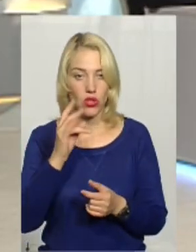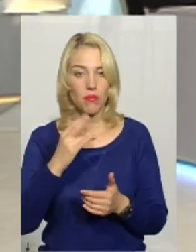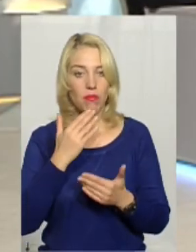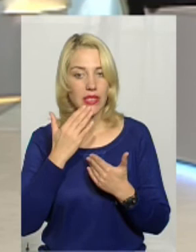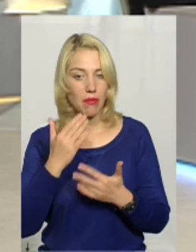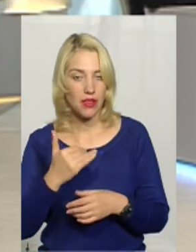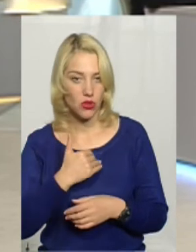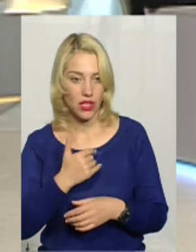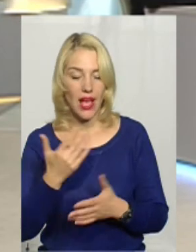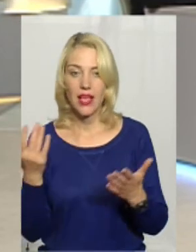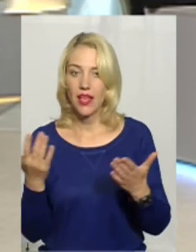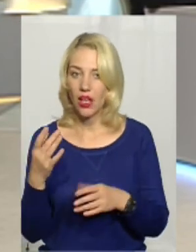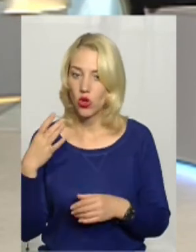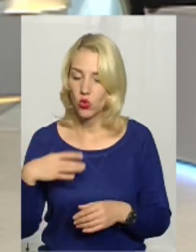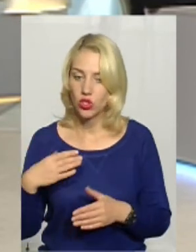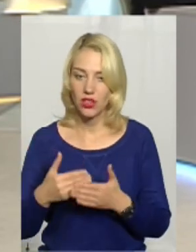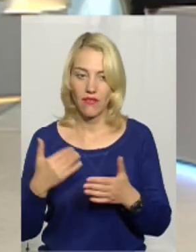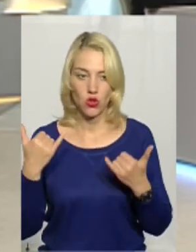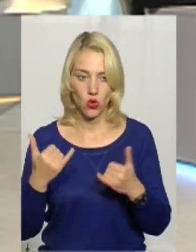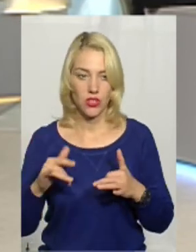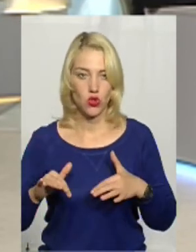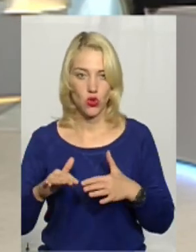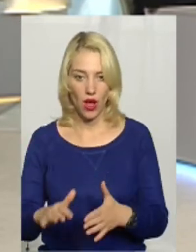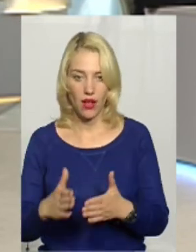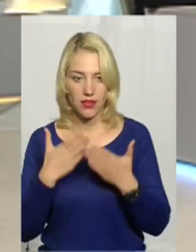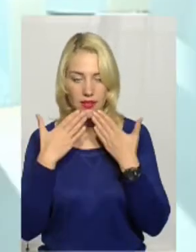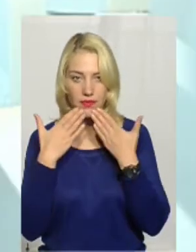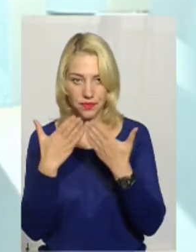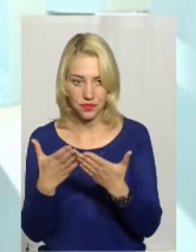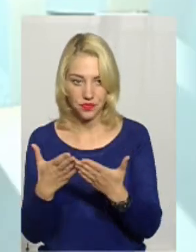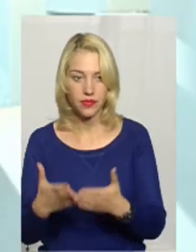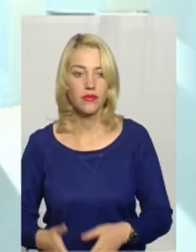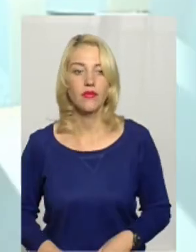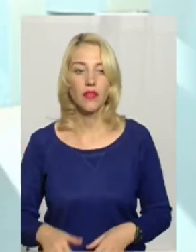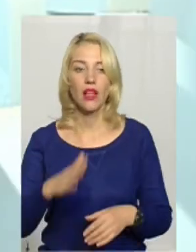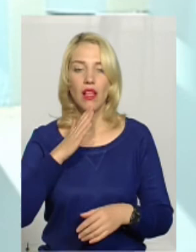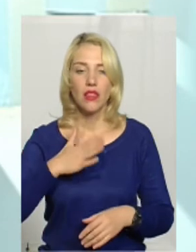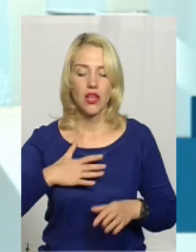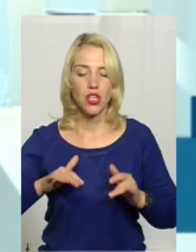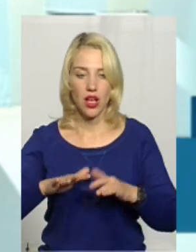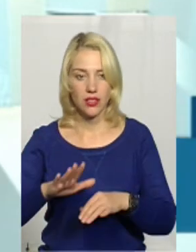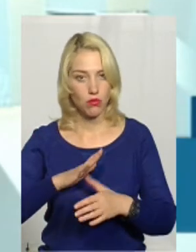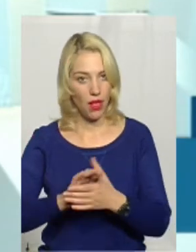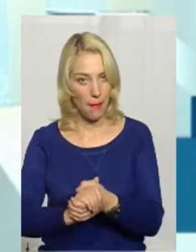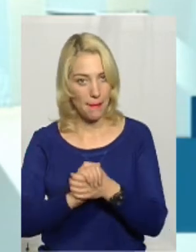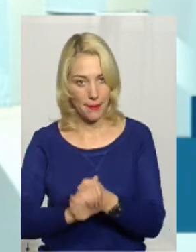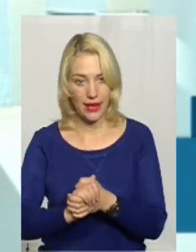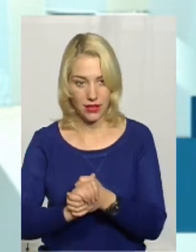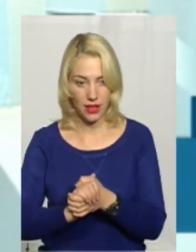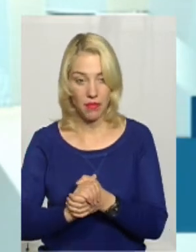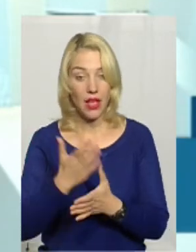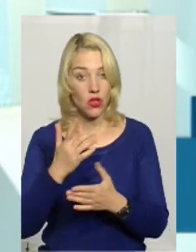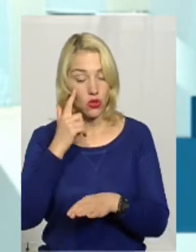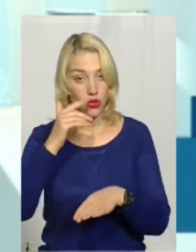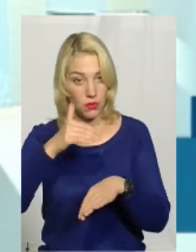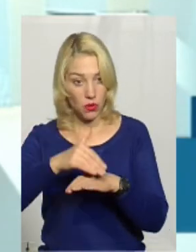вас, які очікування від сьогоднішньої акції? Чого чекаєте? Дивіться, наша сьогоднішня акція, вона була абсолютно мирна. Якщо ви